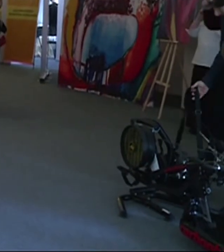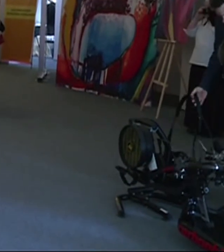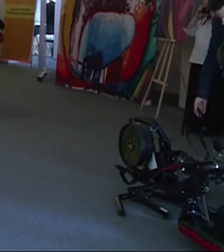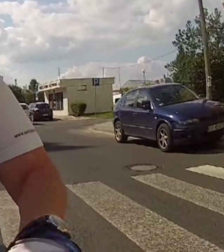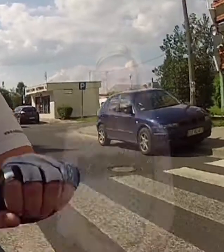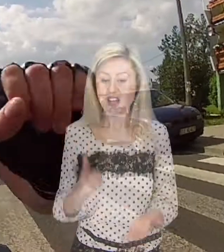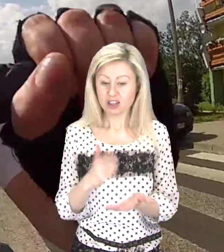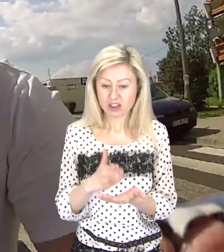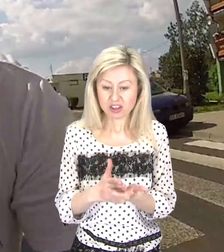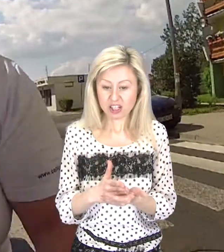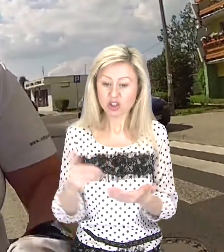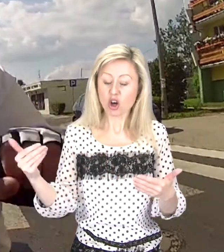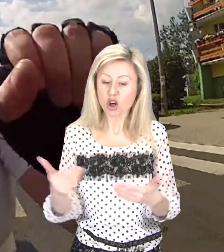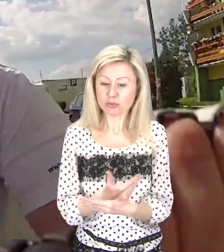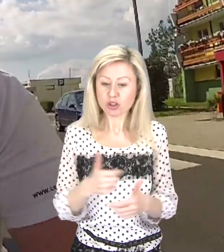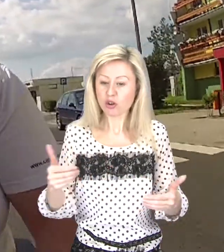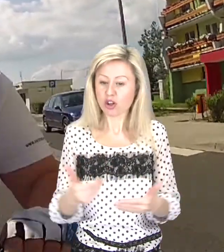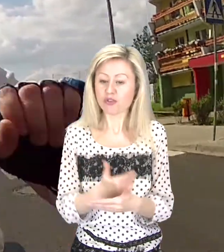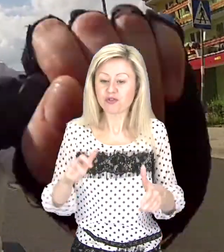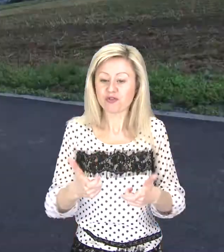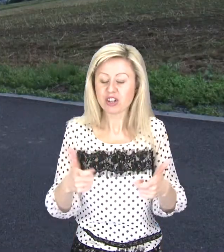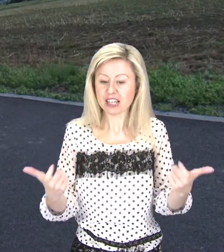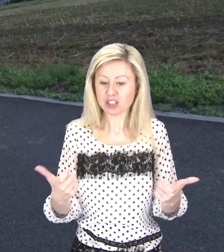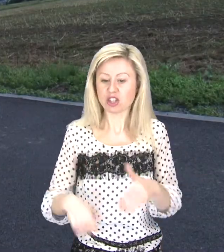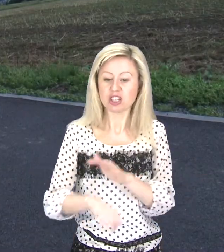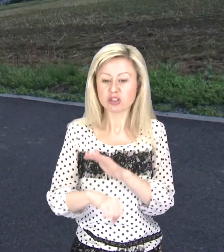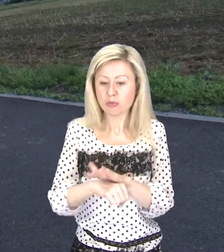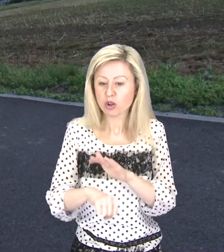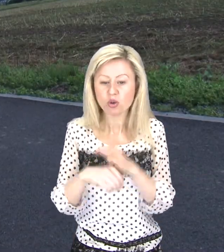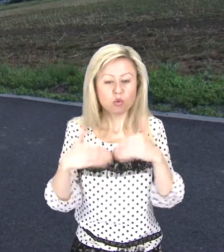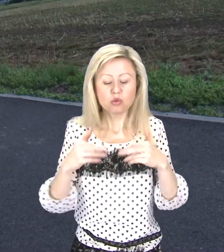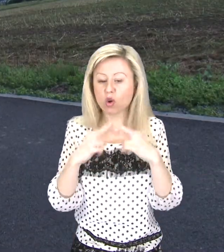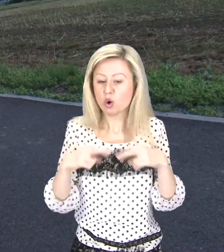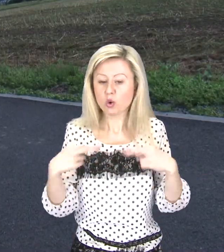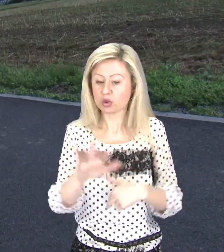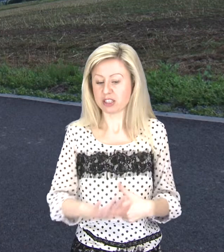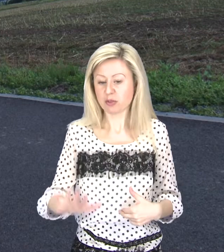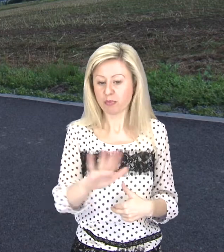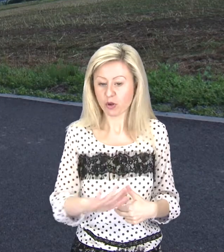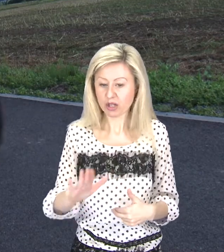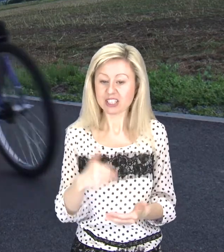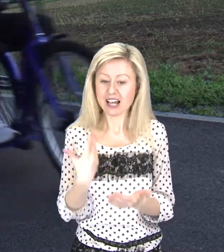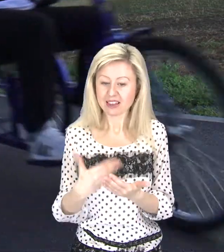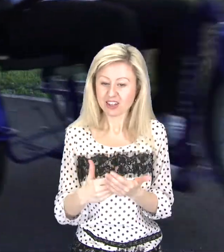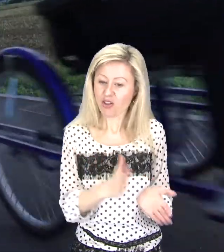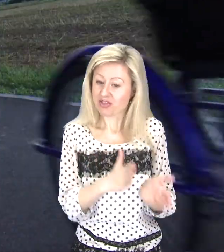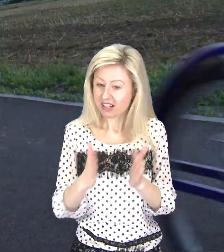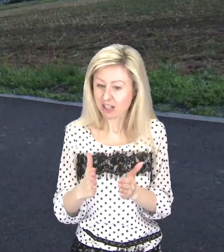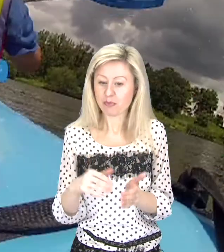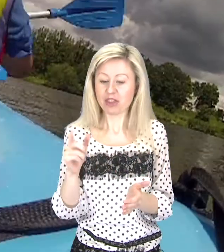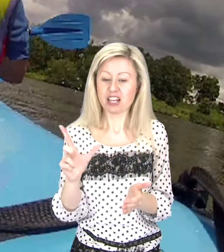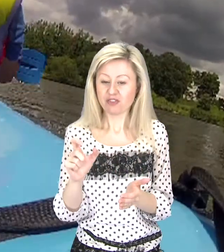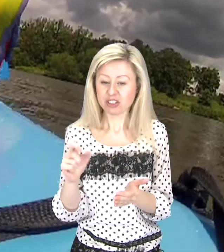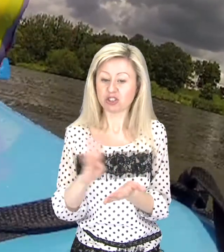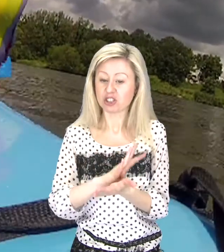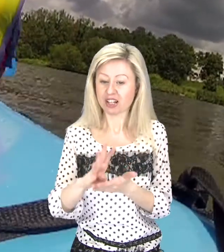Już niebawem ruszą kolejne ciekawe wydarzenia, te sportowe, kulturalne i społeczne. Tak więc rok